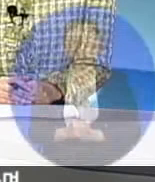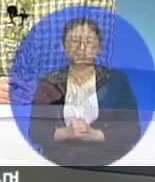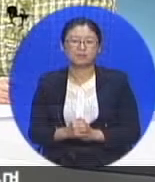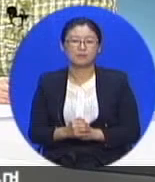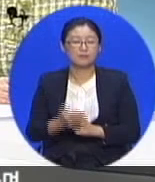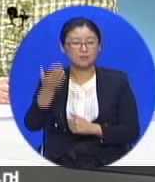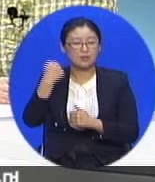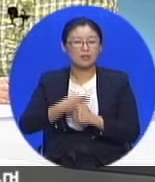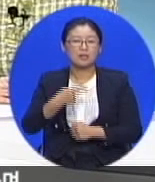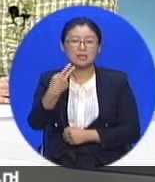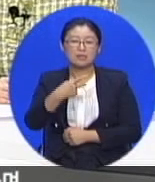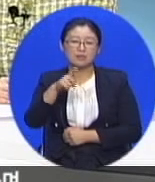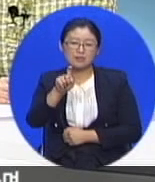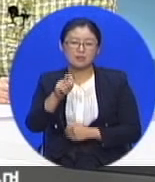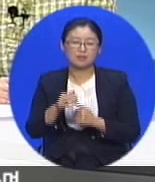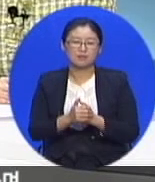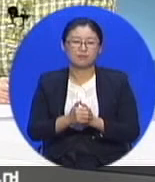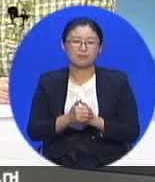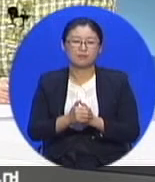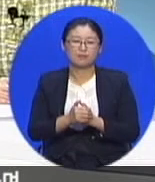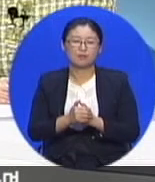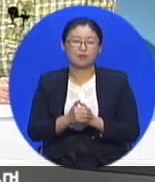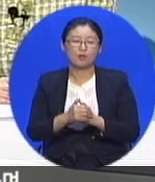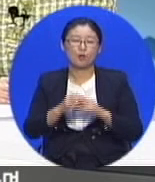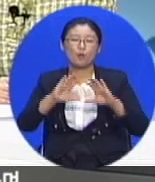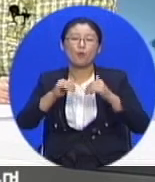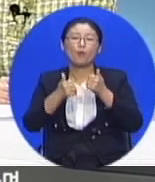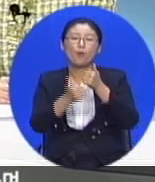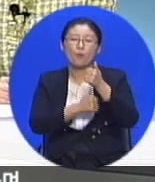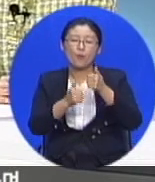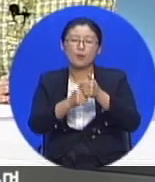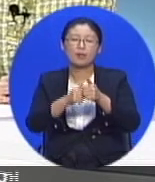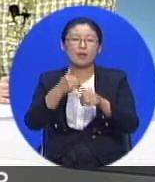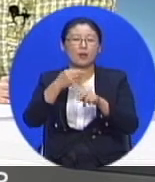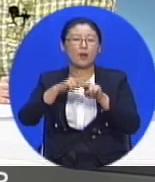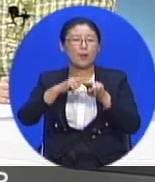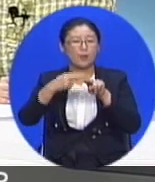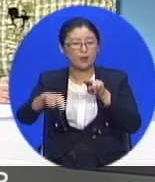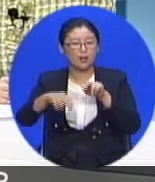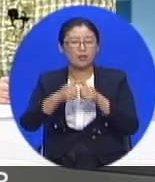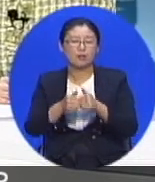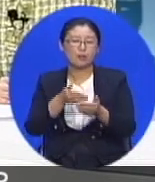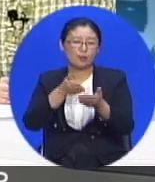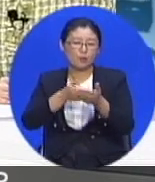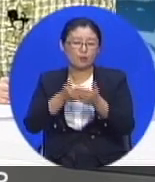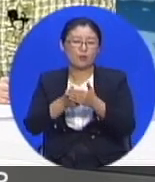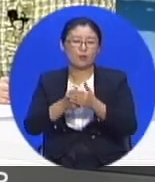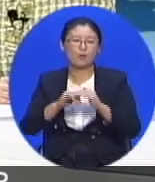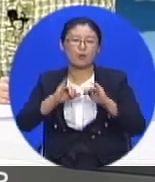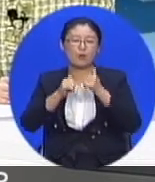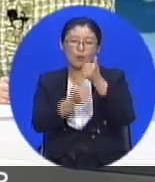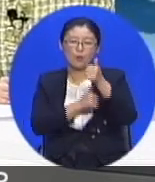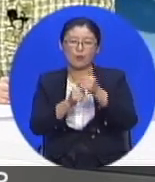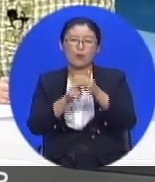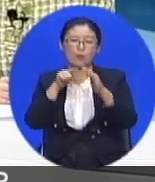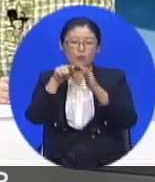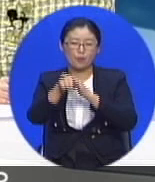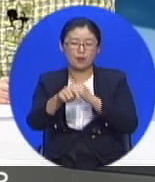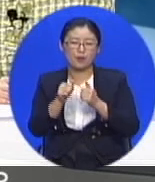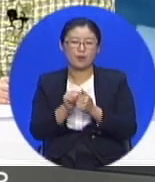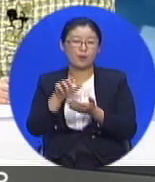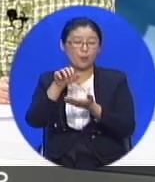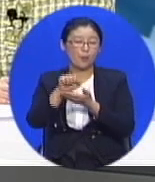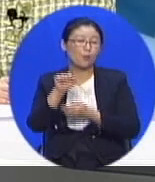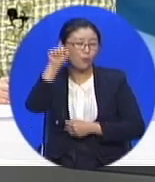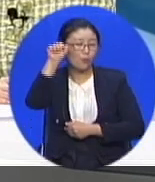지난 2010년 현병철 국가인권위원장의 퇴진을 요구하며 장애계는 인권위 건물에 진입해 점거 농성을